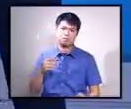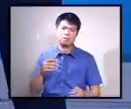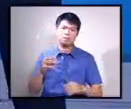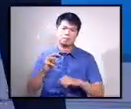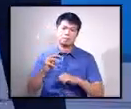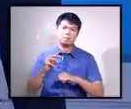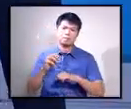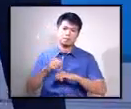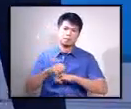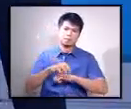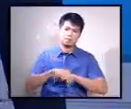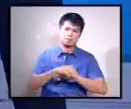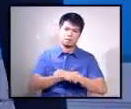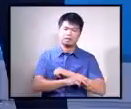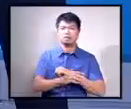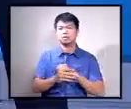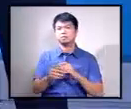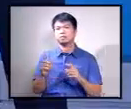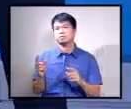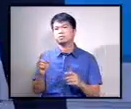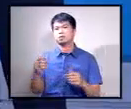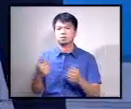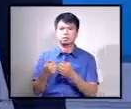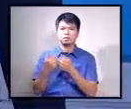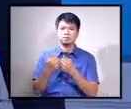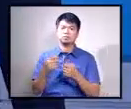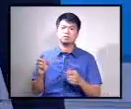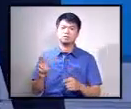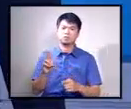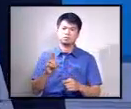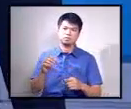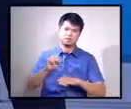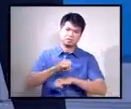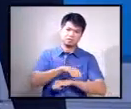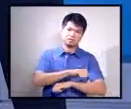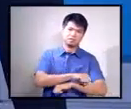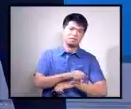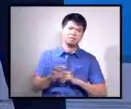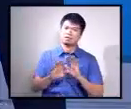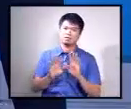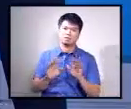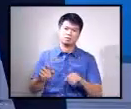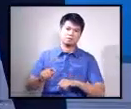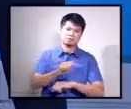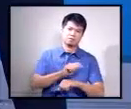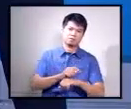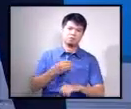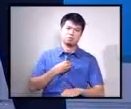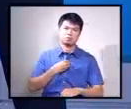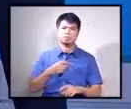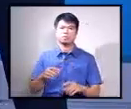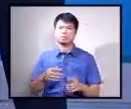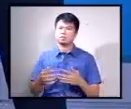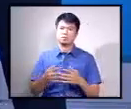Maritime Dispute o away sa paggamit ng dagat. Hindi raw territorial dispute o away kung sino ang may-ari ng teritoryo, maging ito'y